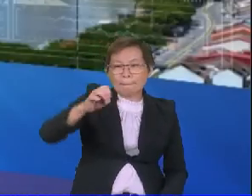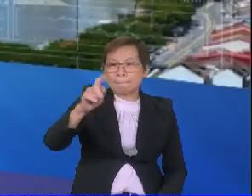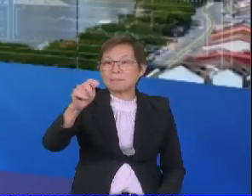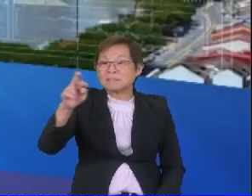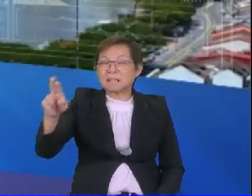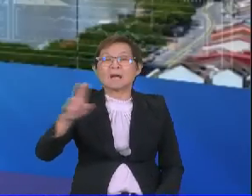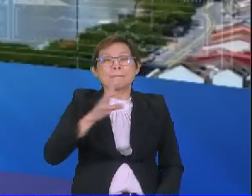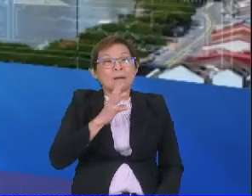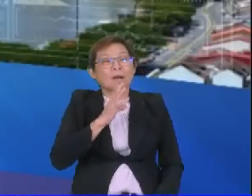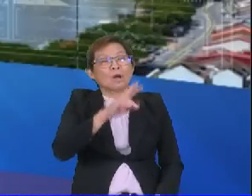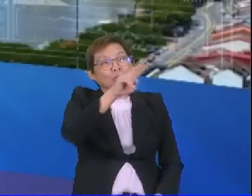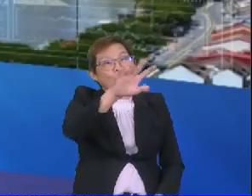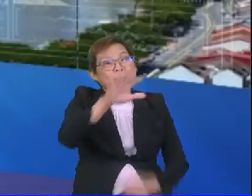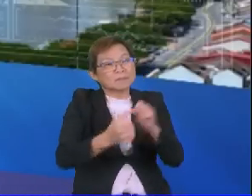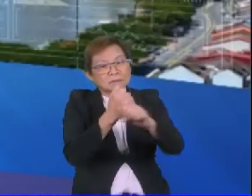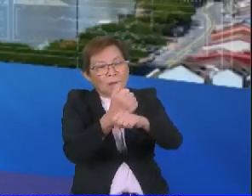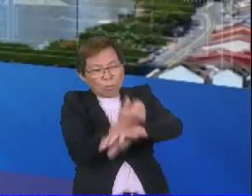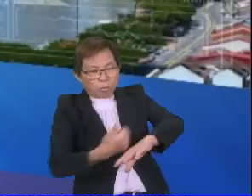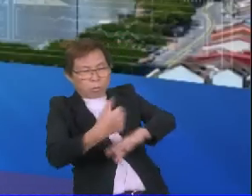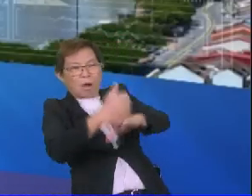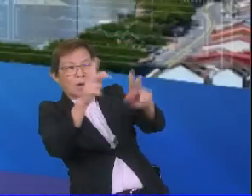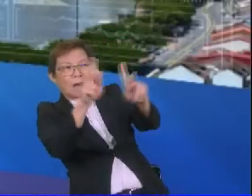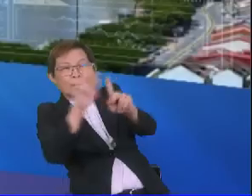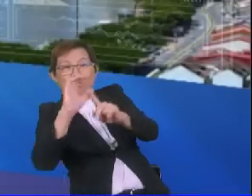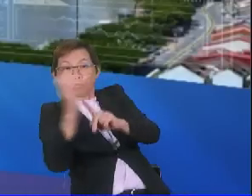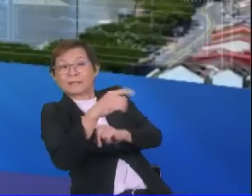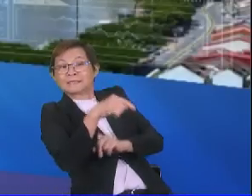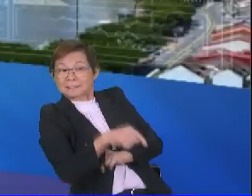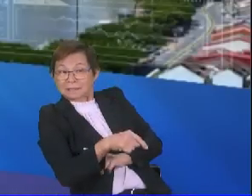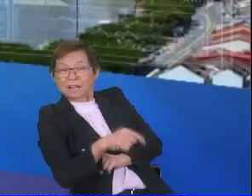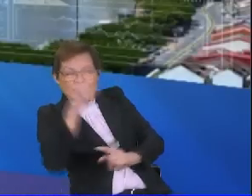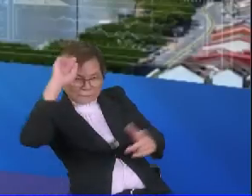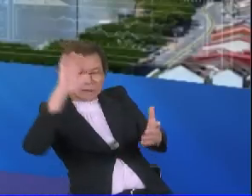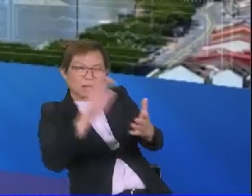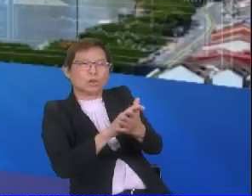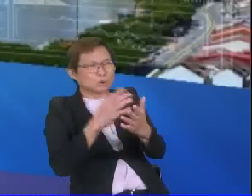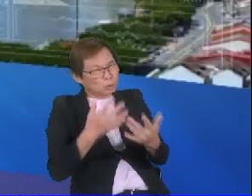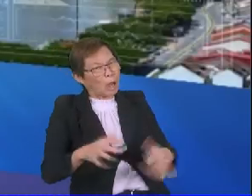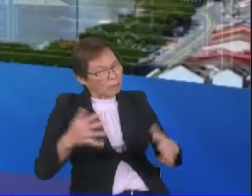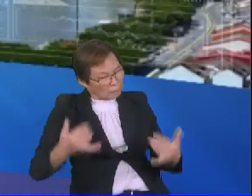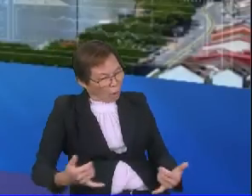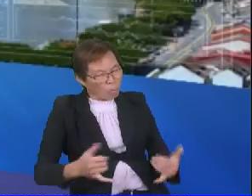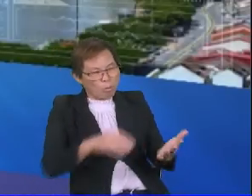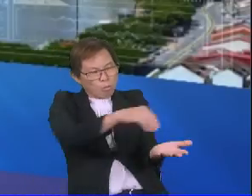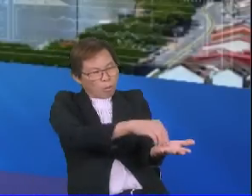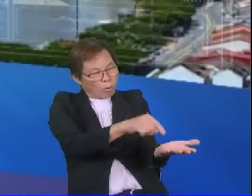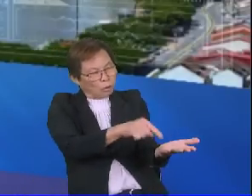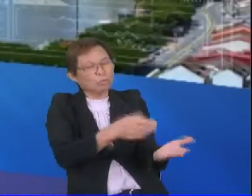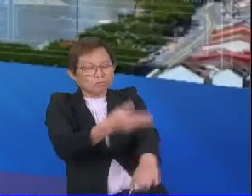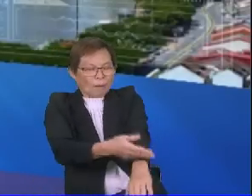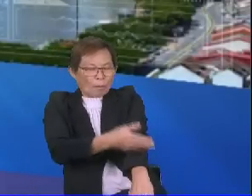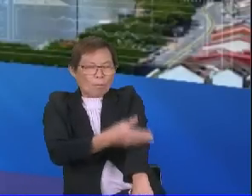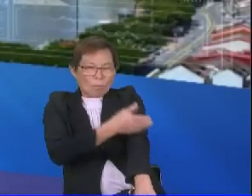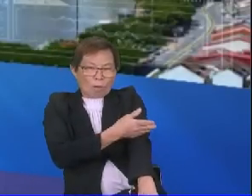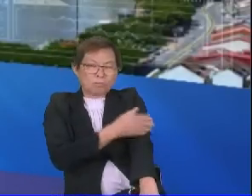dengan 25 tahun penuh budaya-budaya itu beliau percaya sudah tiba masanya lokasi itu dimajukan